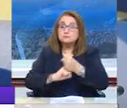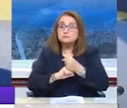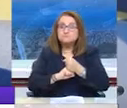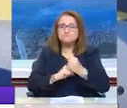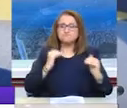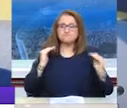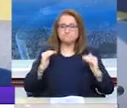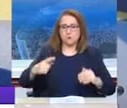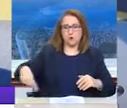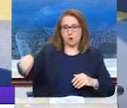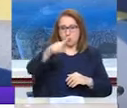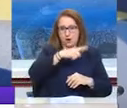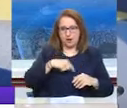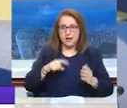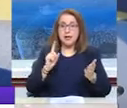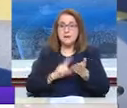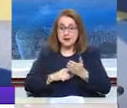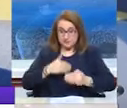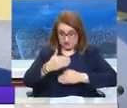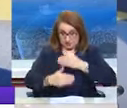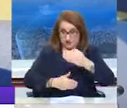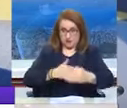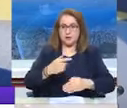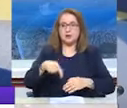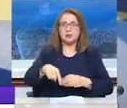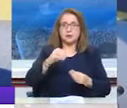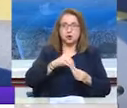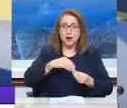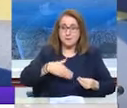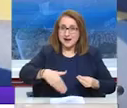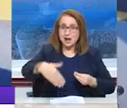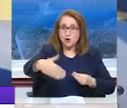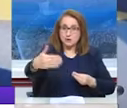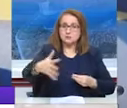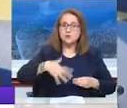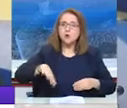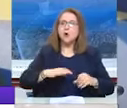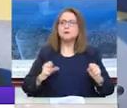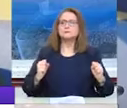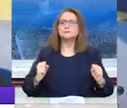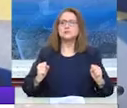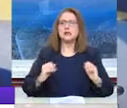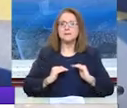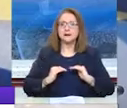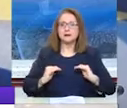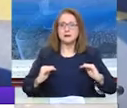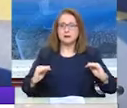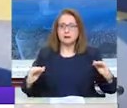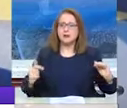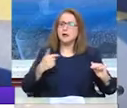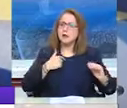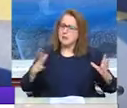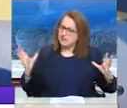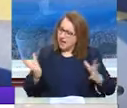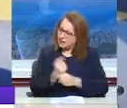σταθούμε στο ύψος των περιστάσεων τους επόμενους μήνες και να υπερβάλλουμε αυτούς. Την κρίση θα την